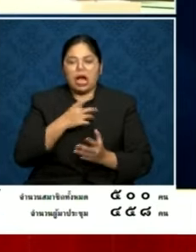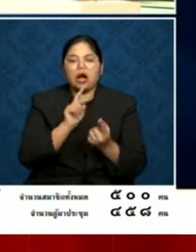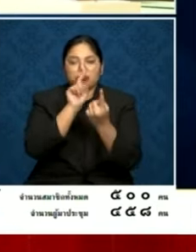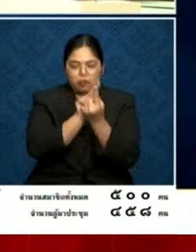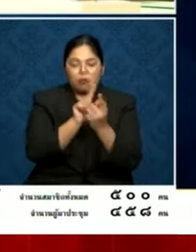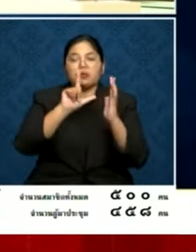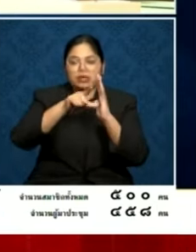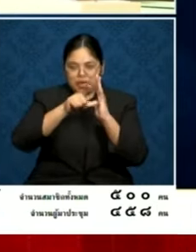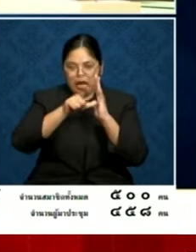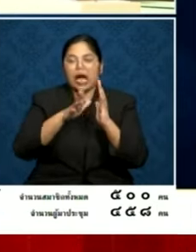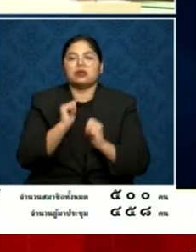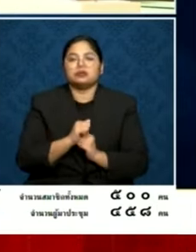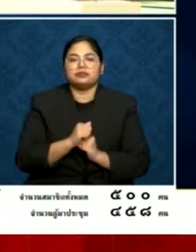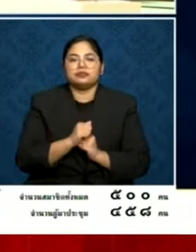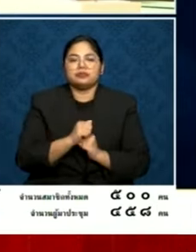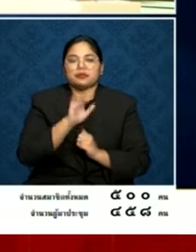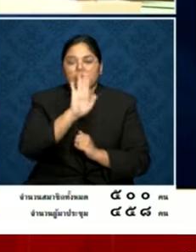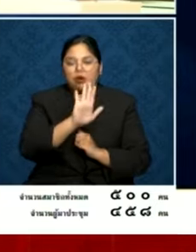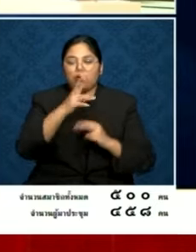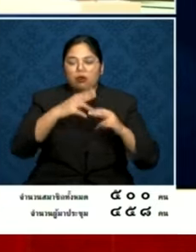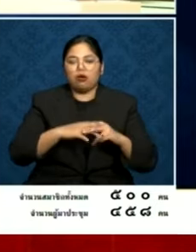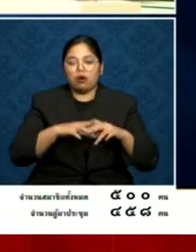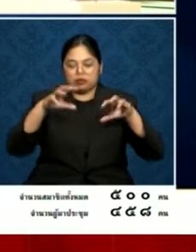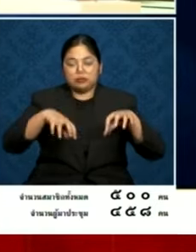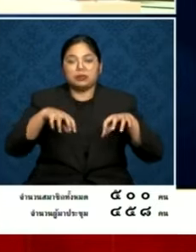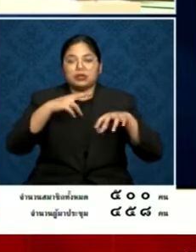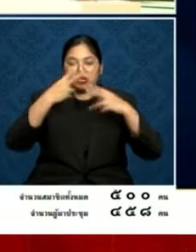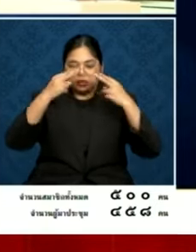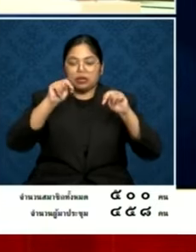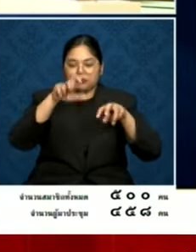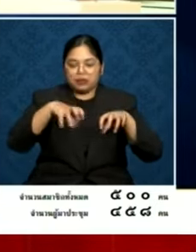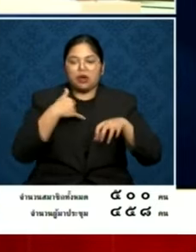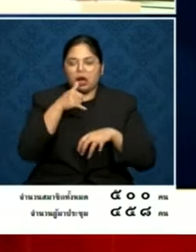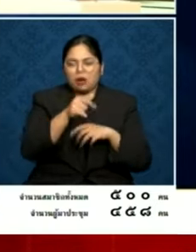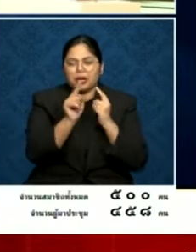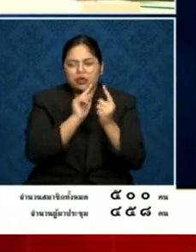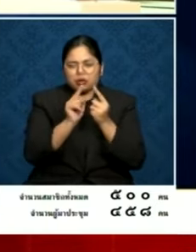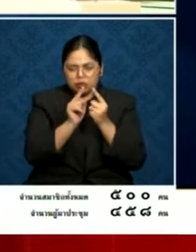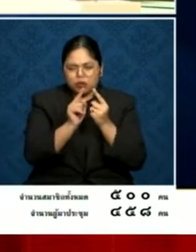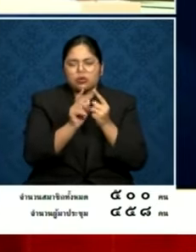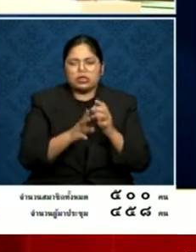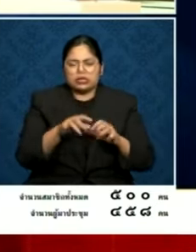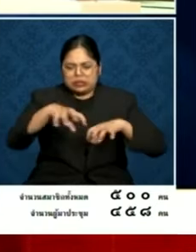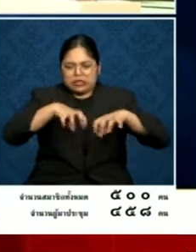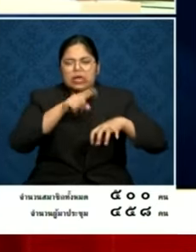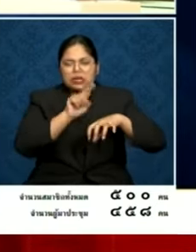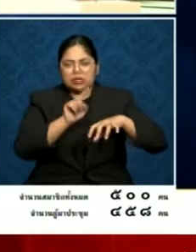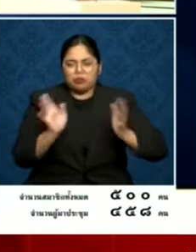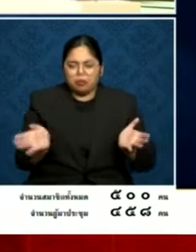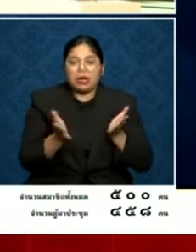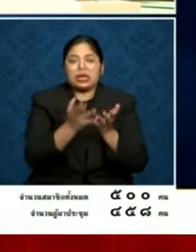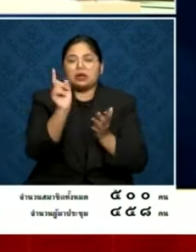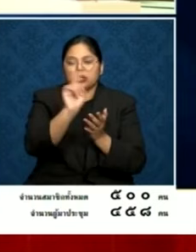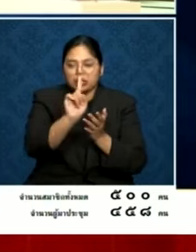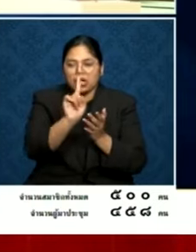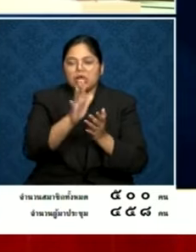ปล่อยปละละเลยให้มีกลุ่มผู้มีอิทธิพลทั้งในประเทศและนอกประเทศนะครับเอารัดเอาเปรียบประชาชนปล่อยให้ข้าราชการ